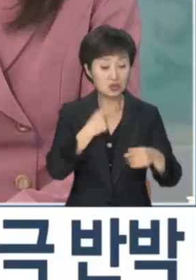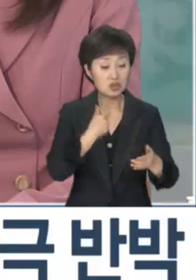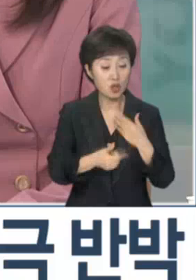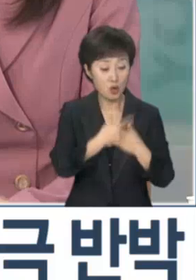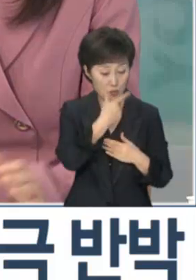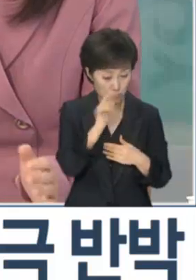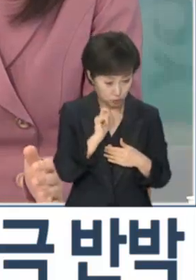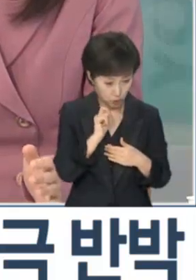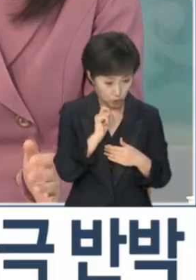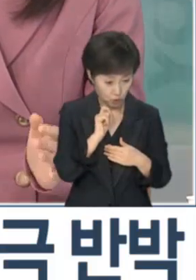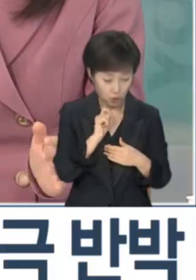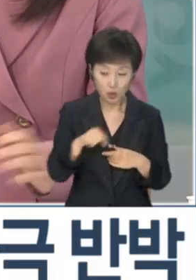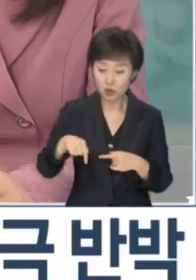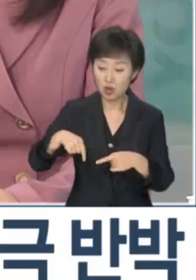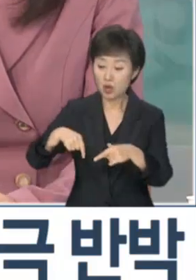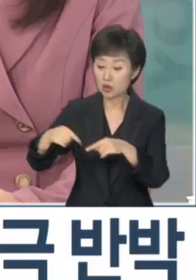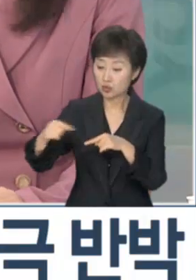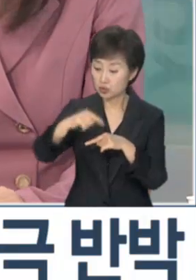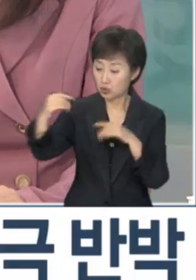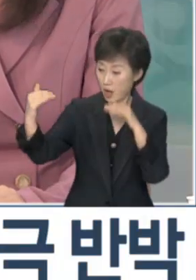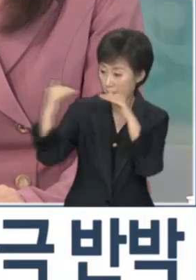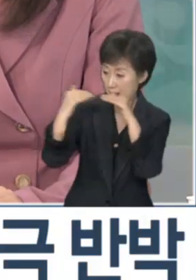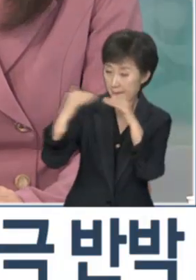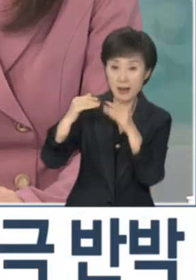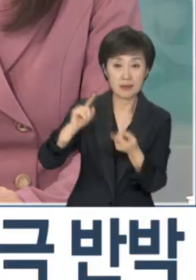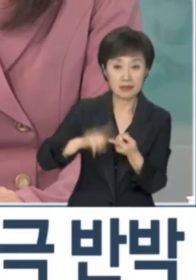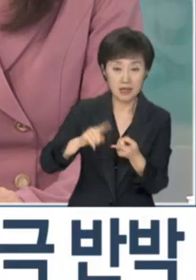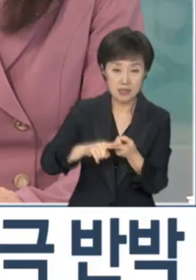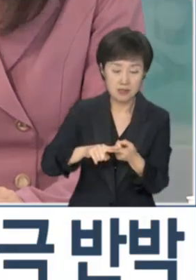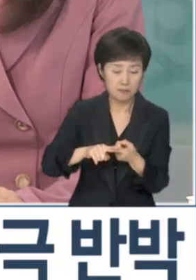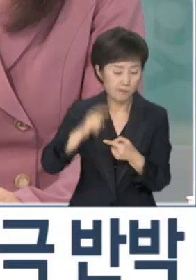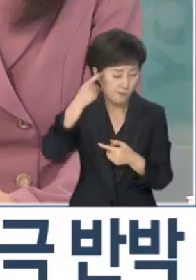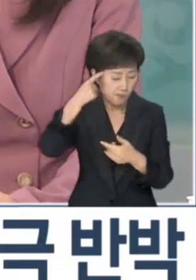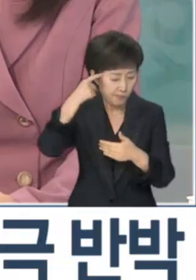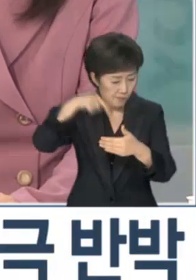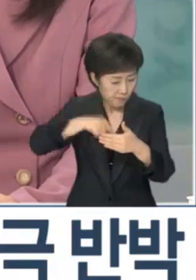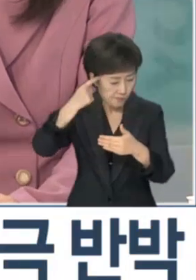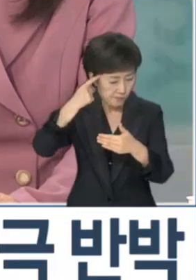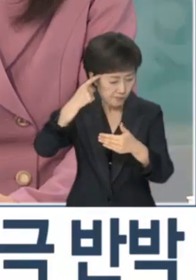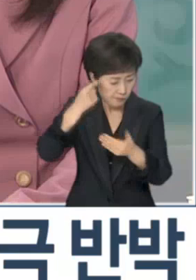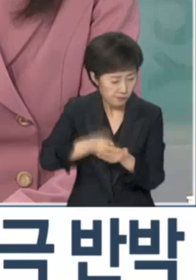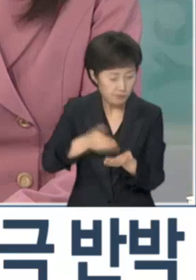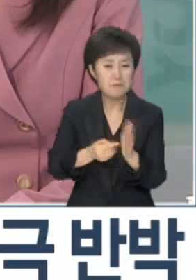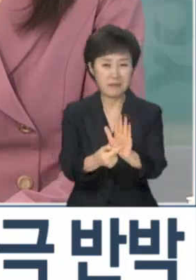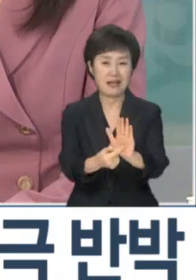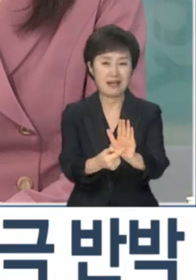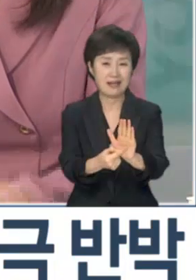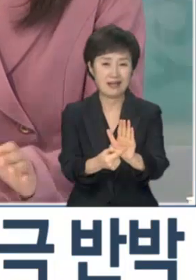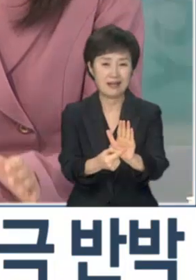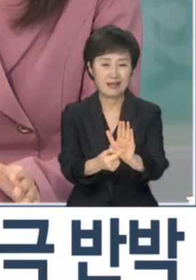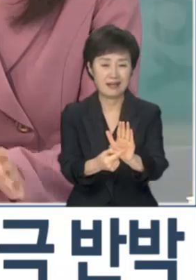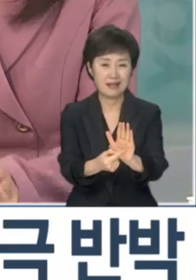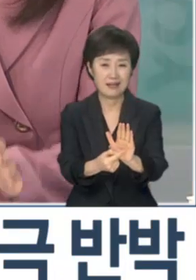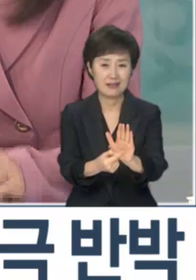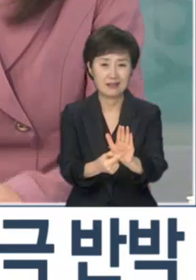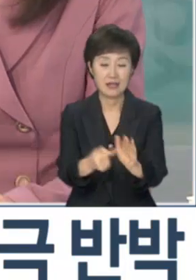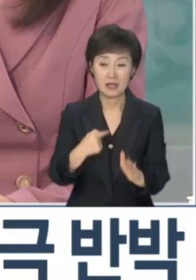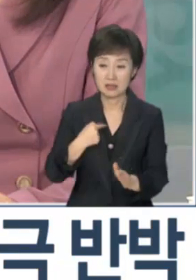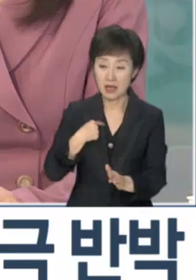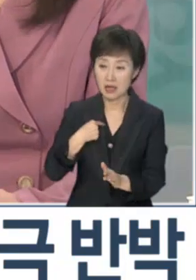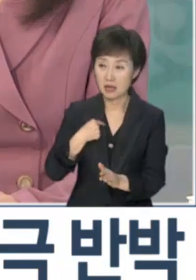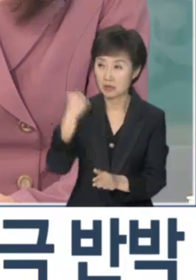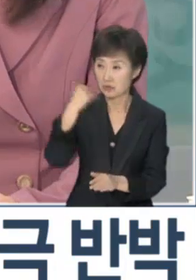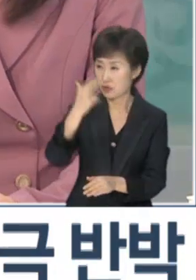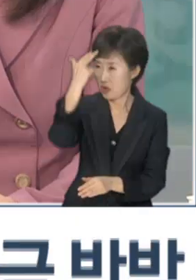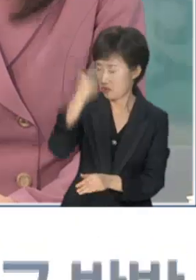부분과 그리고 이제 당정 간의 수평 관계 이런 부분에 대해서 나름대로의 방어 논리를 편 것이라고 보이는데요. 그렇기 때문에 누구에게도 맹종한 적이